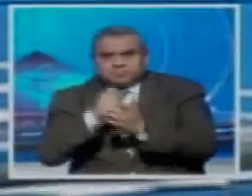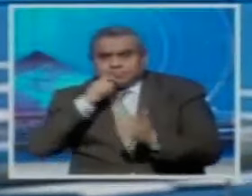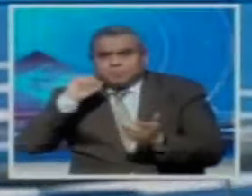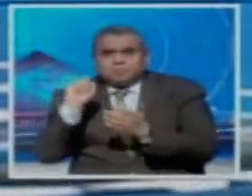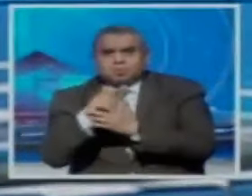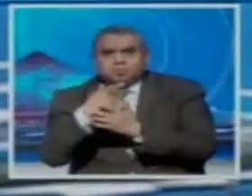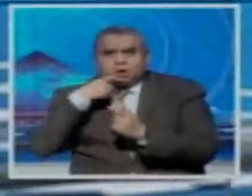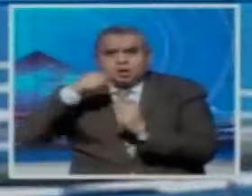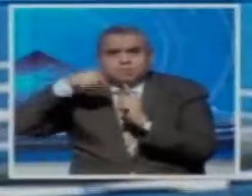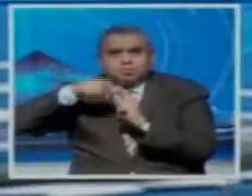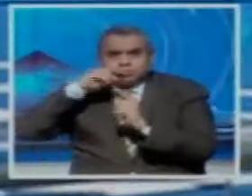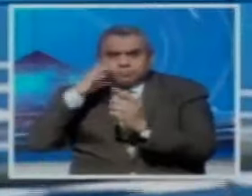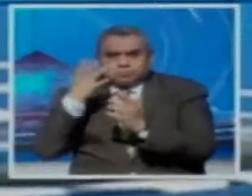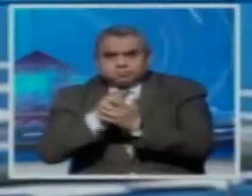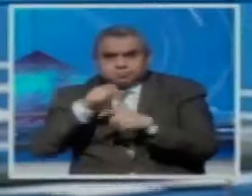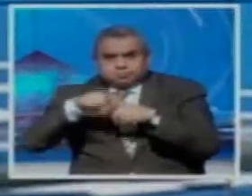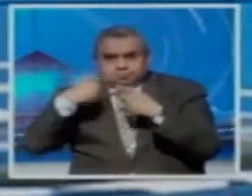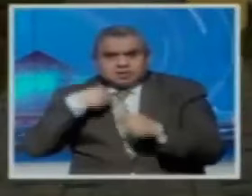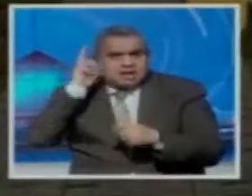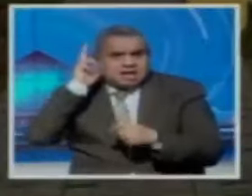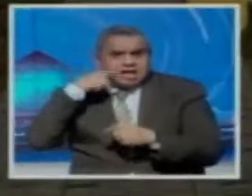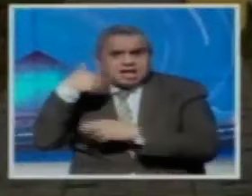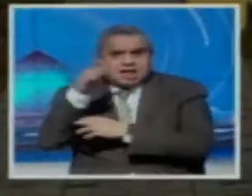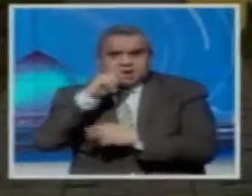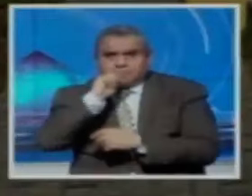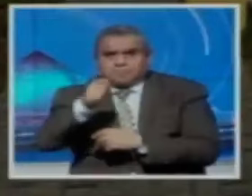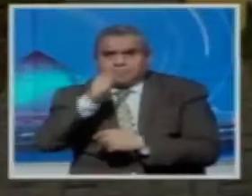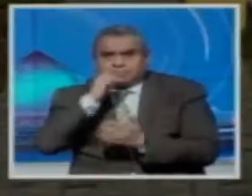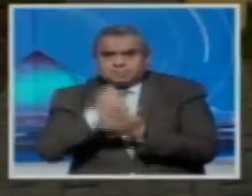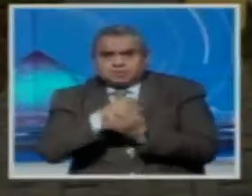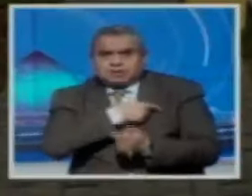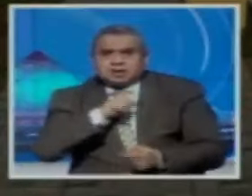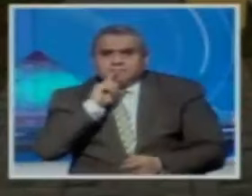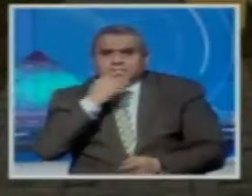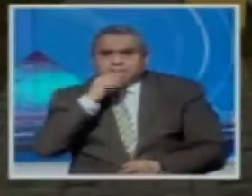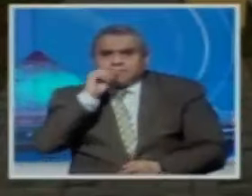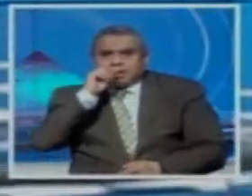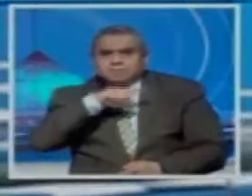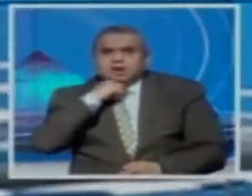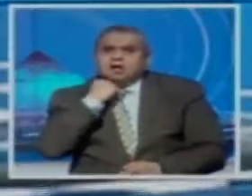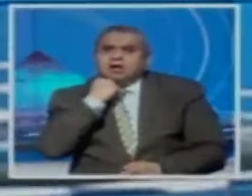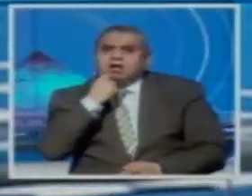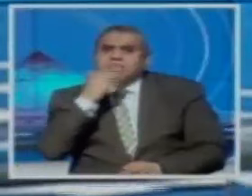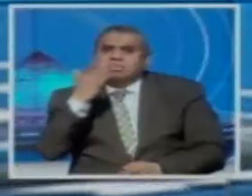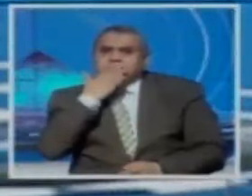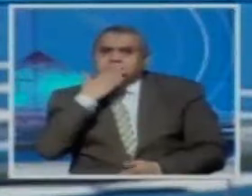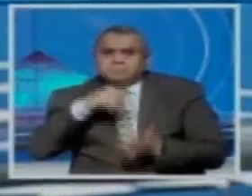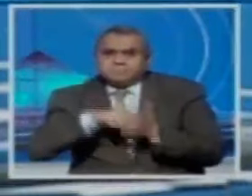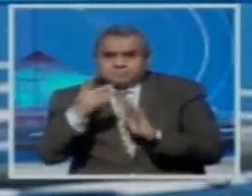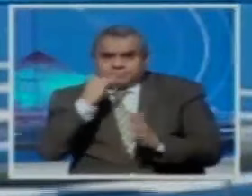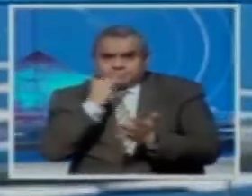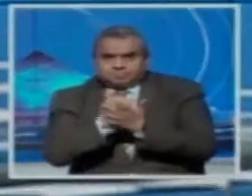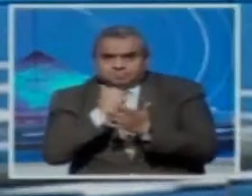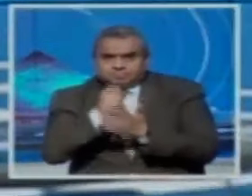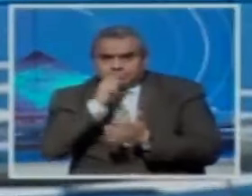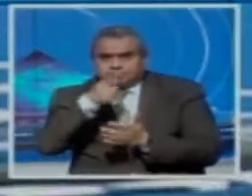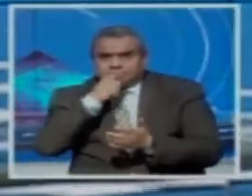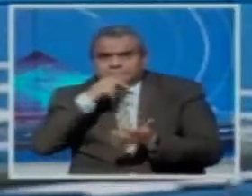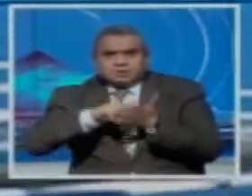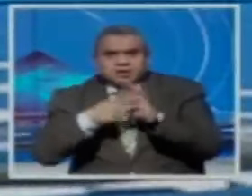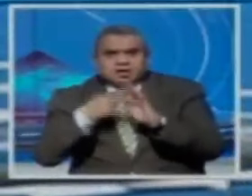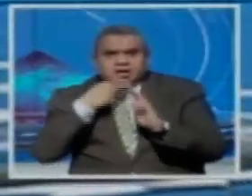من العالمين الجديدة مراسل أخبار مصر محمد الخطيب. محمد، بعد التحية، أطلعنا على برنامج الفعاليات